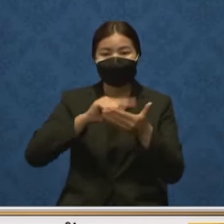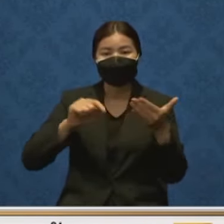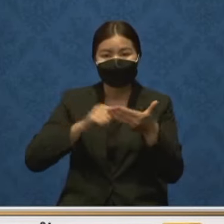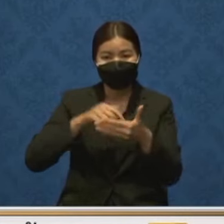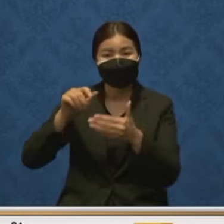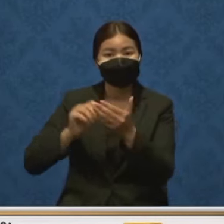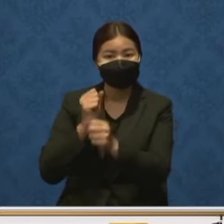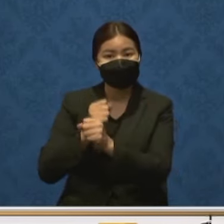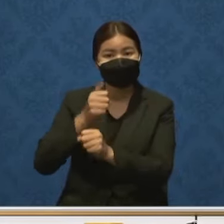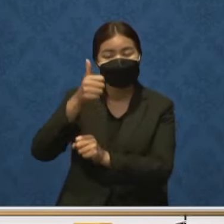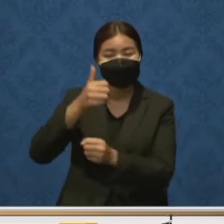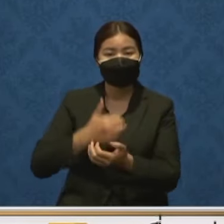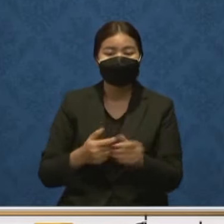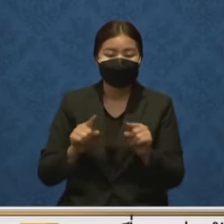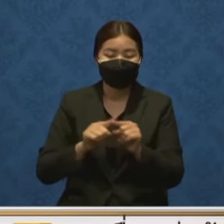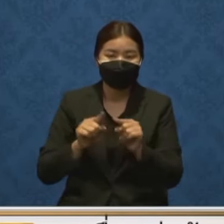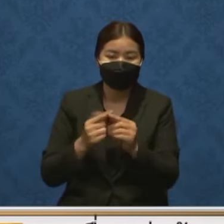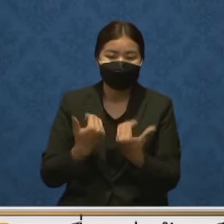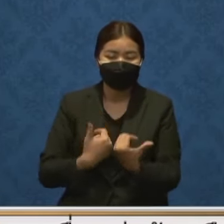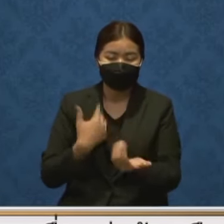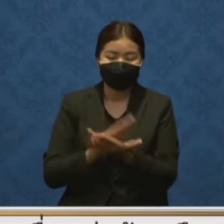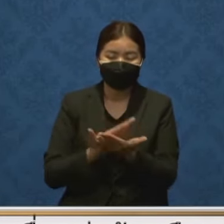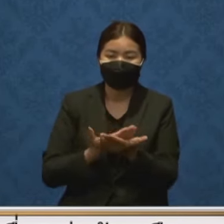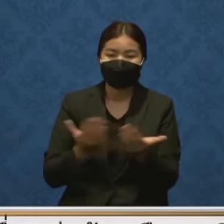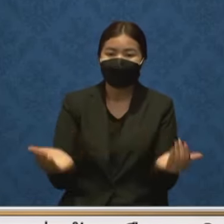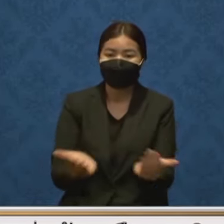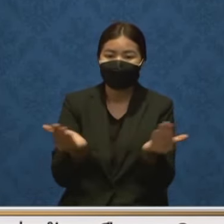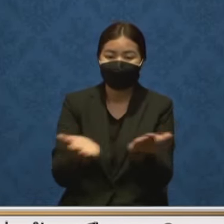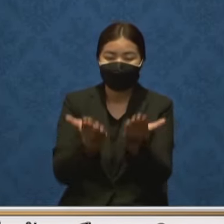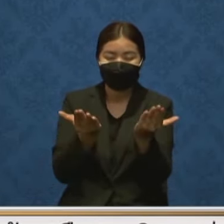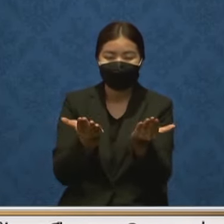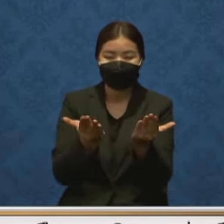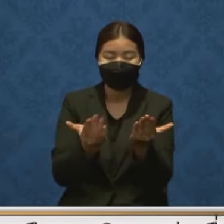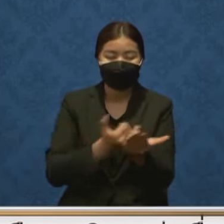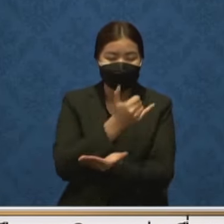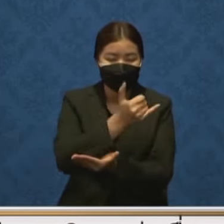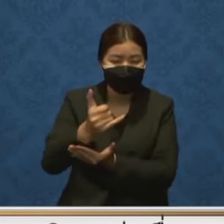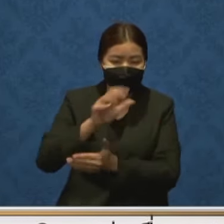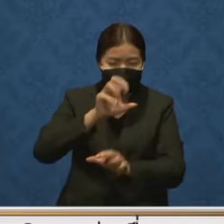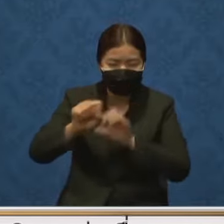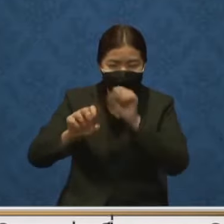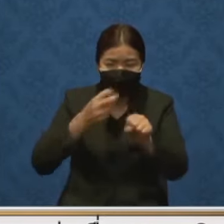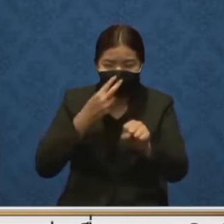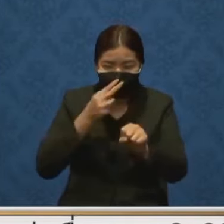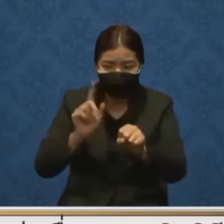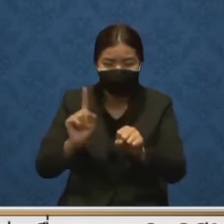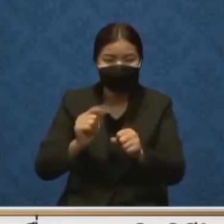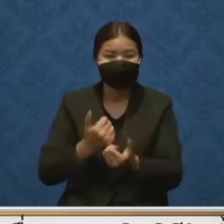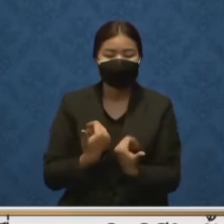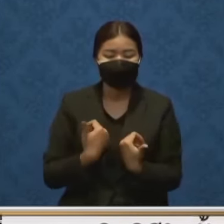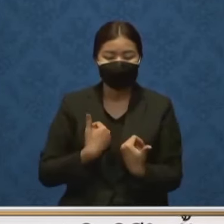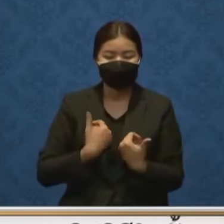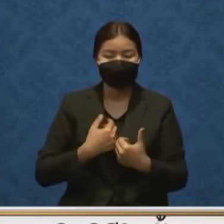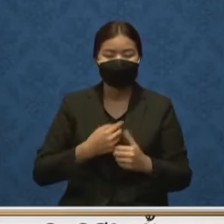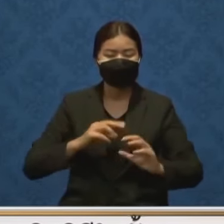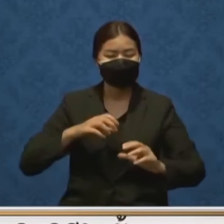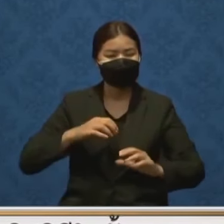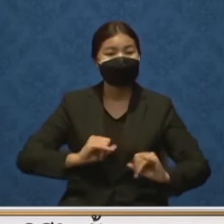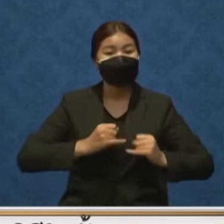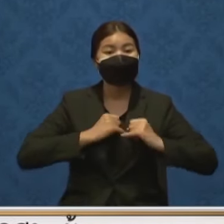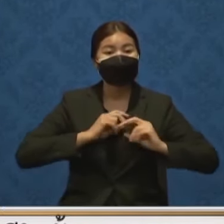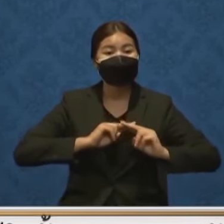ทราบมาจากองค์กรเอกชนมากมายว่างบสนับสนุนการมีส่วนร่วมสังเกตการณ์การเลือกตั้งเครือข่ายเอกชนนะคะที่